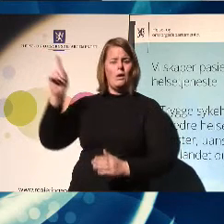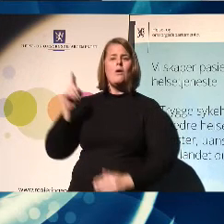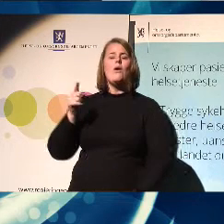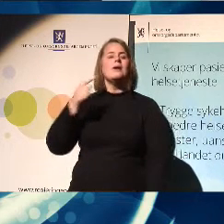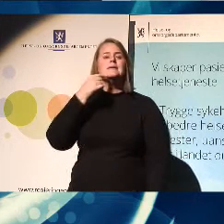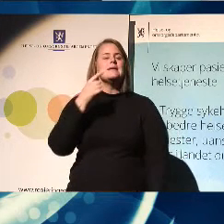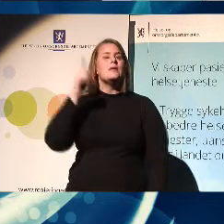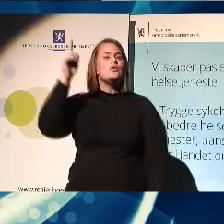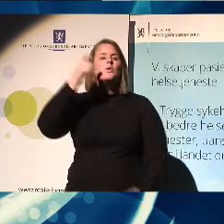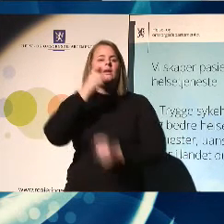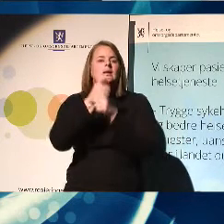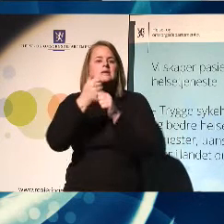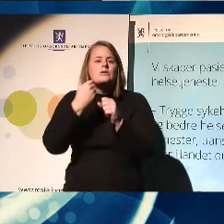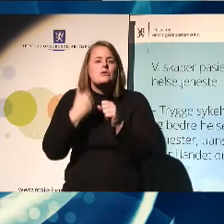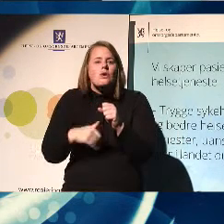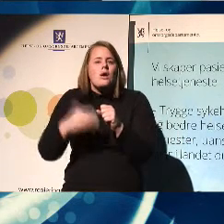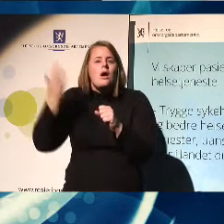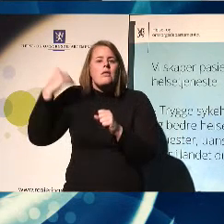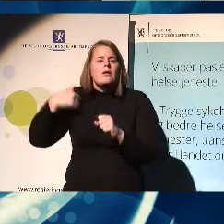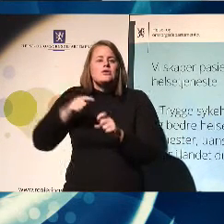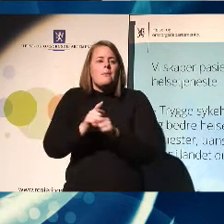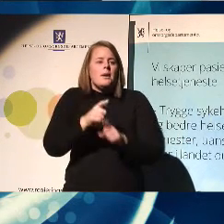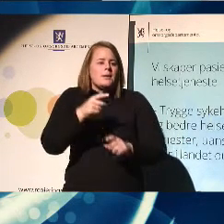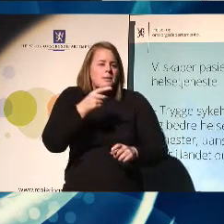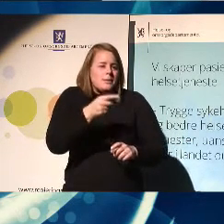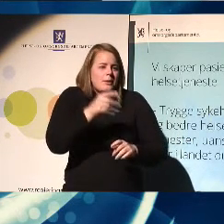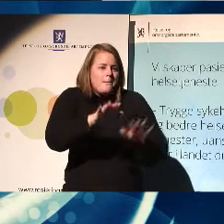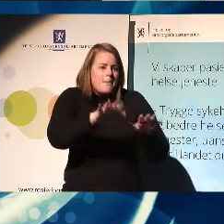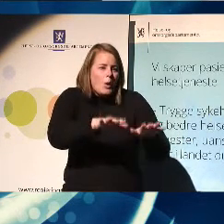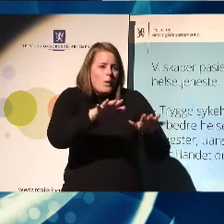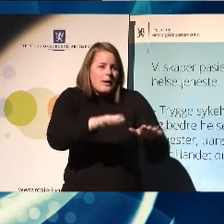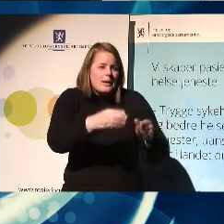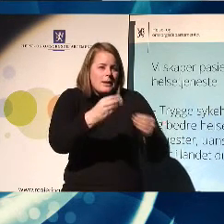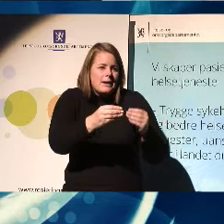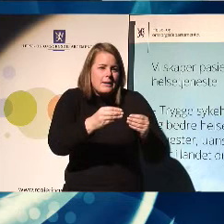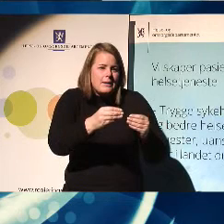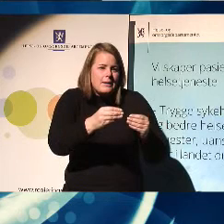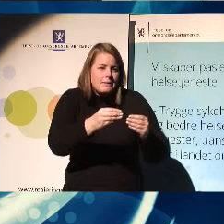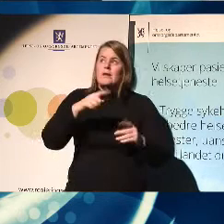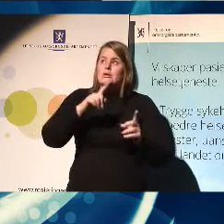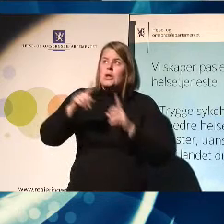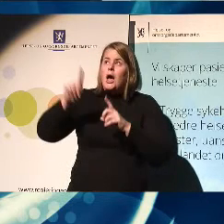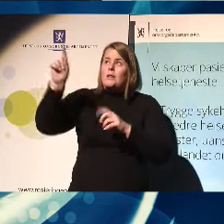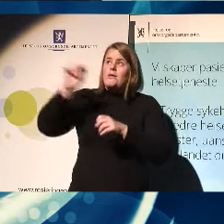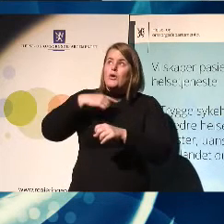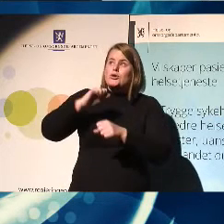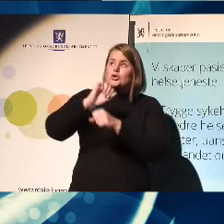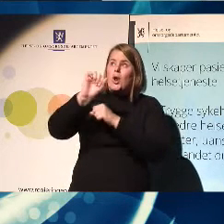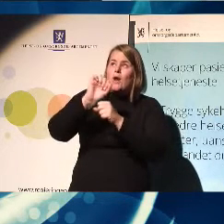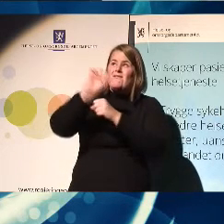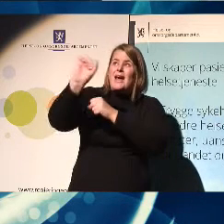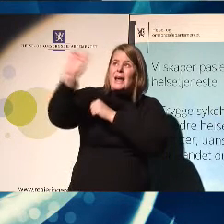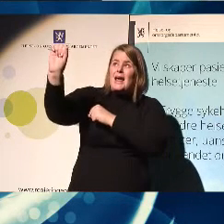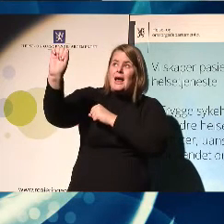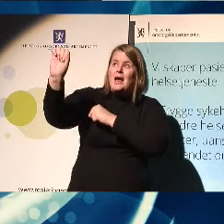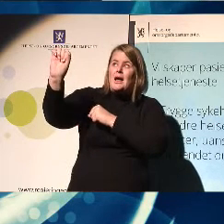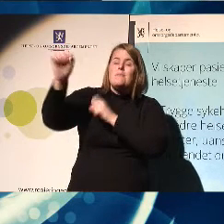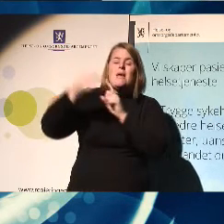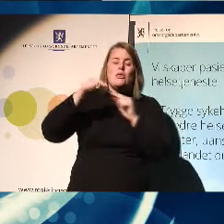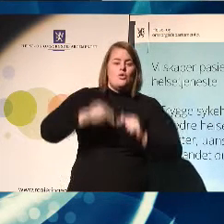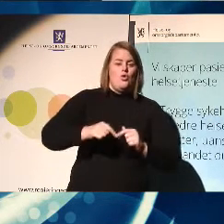Gud er nesten død, han var et beroligende middel. Vi kunne synge «Han er vårt skjold og verge» i stedet for å legge denne byrden på Cecilie